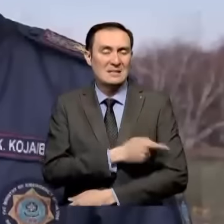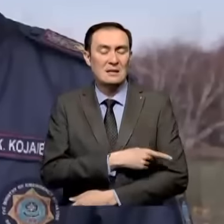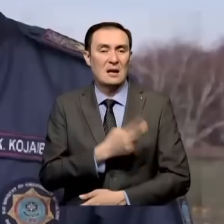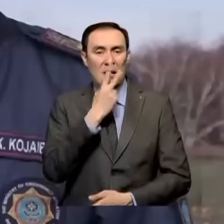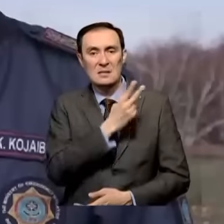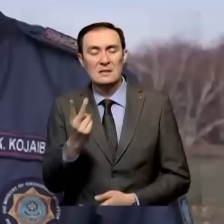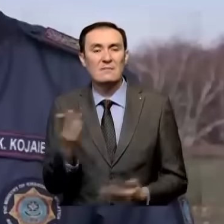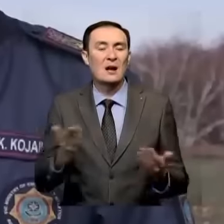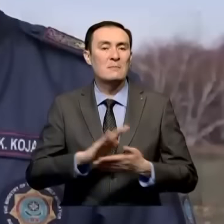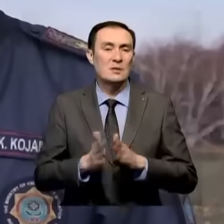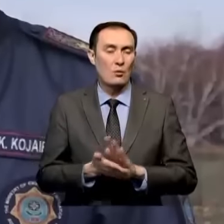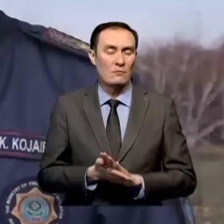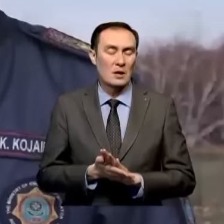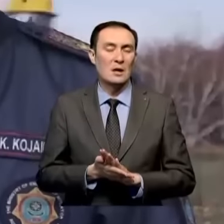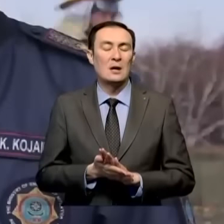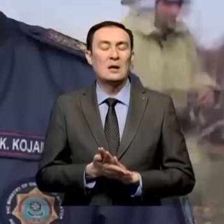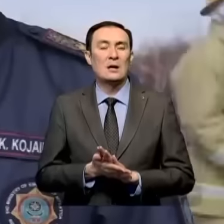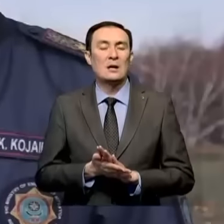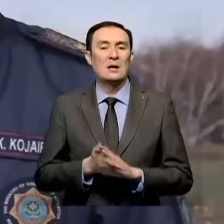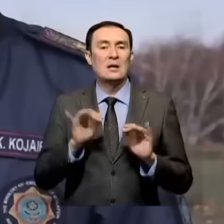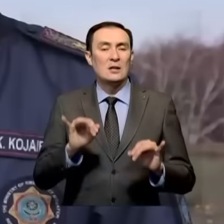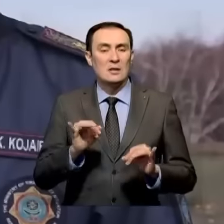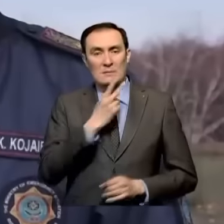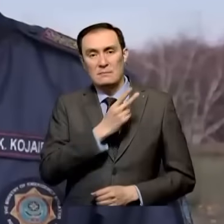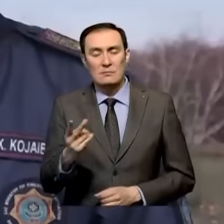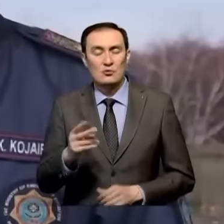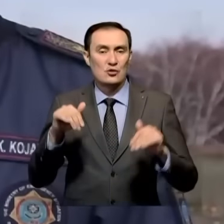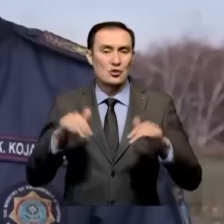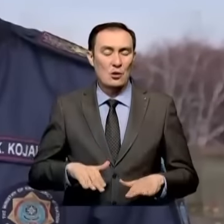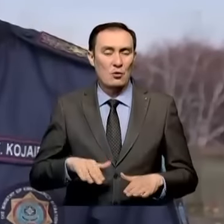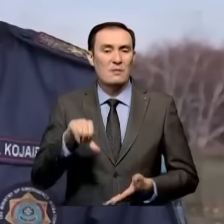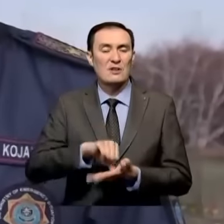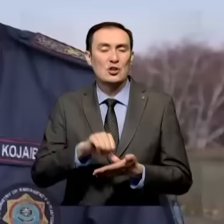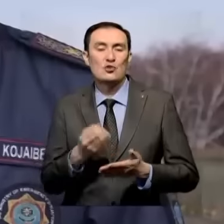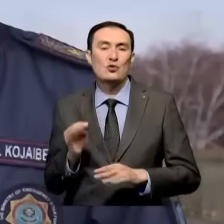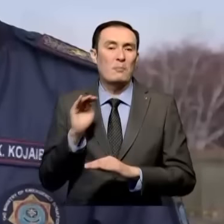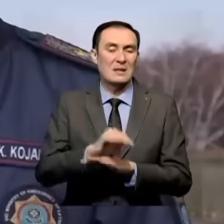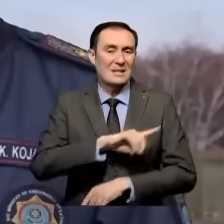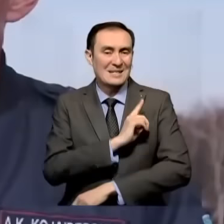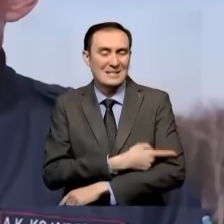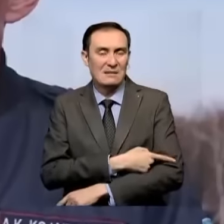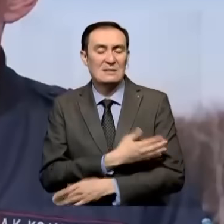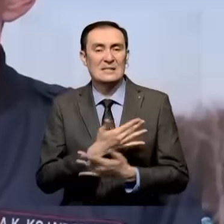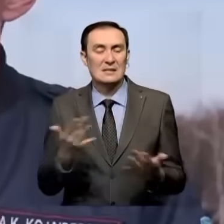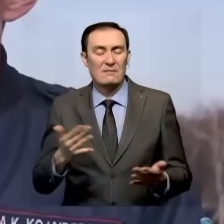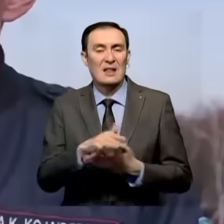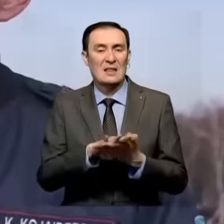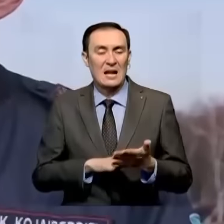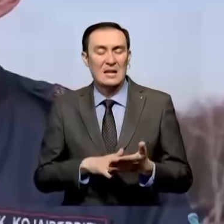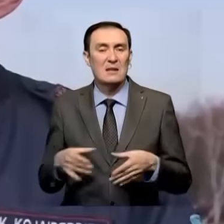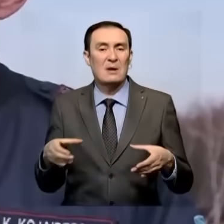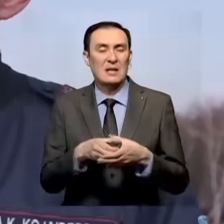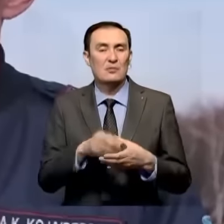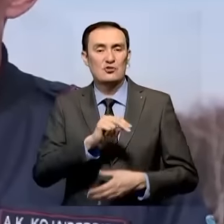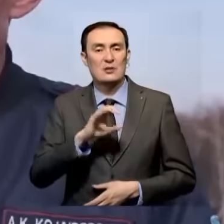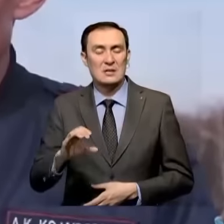оценив обстановку и принимает решение о привлечении дополнительных сил и средств. Далее силы департамента